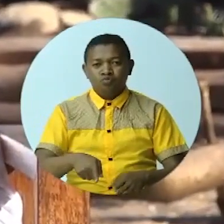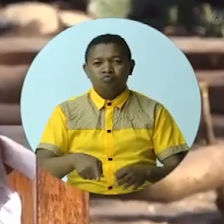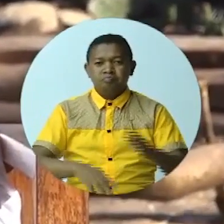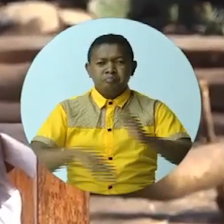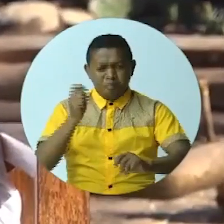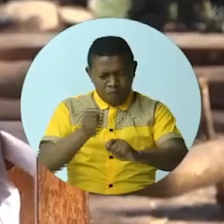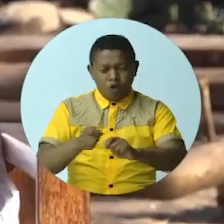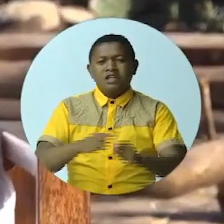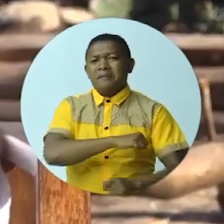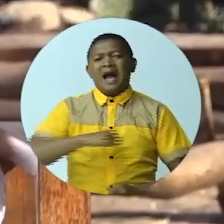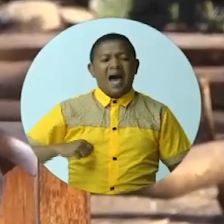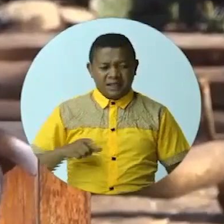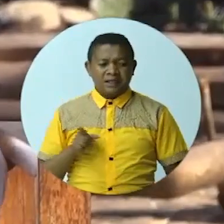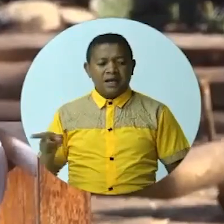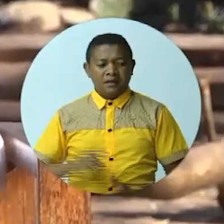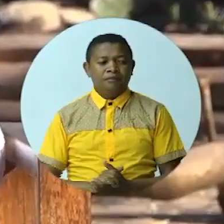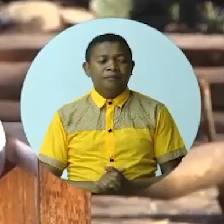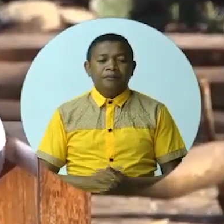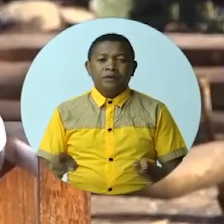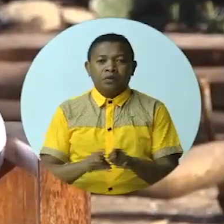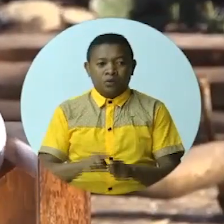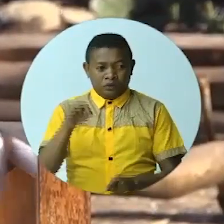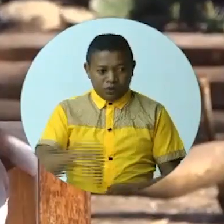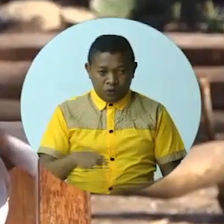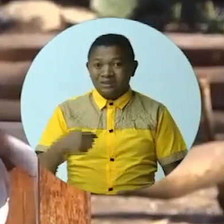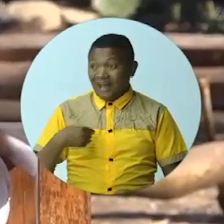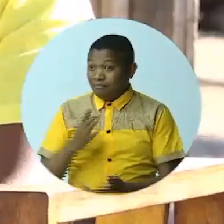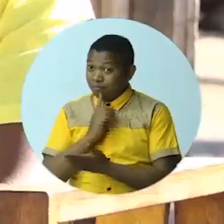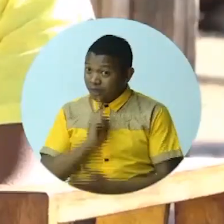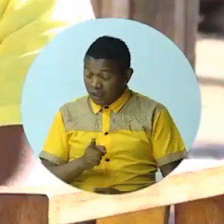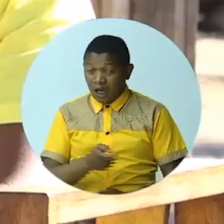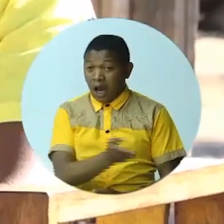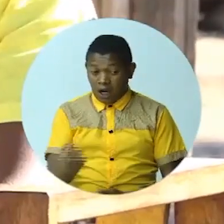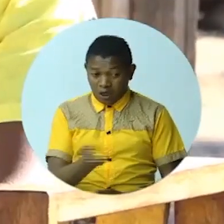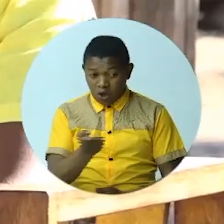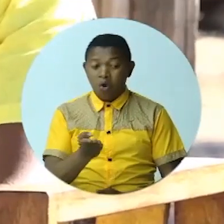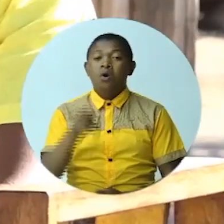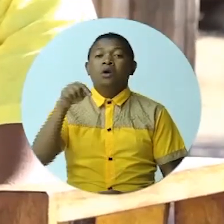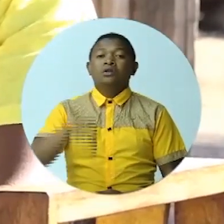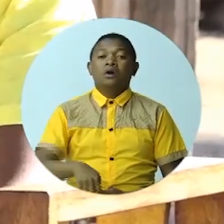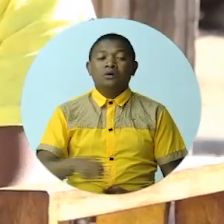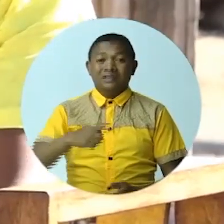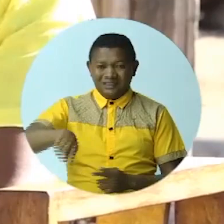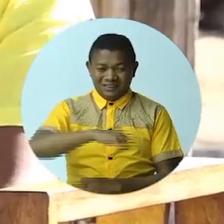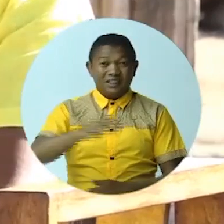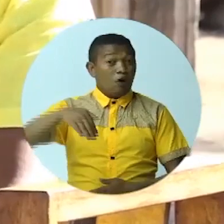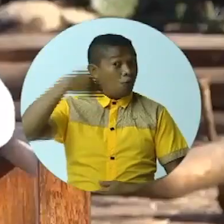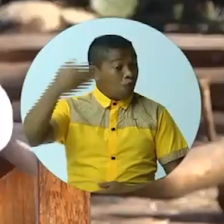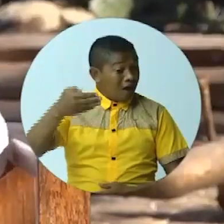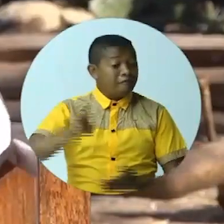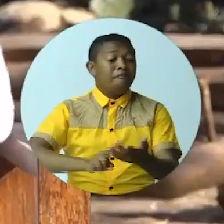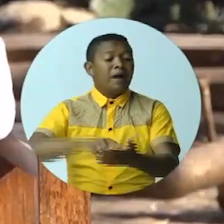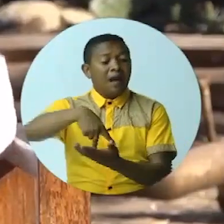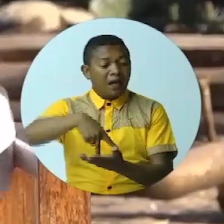atsimo fa ametraka tetikasa goavana isika ary ny